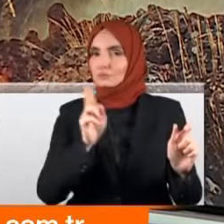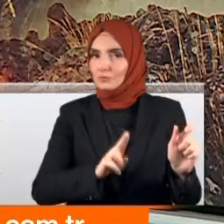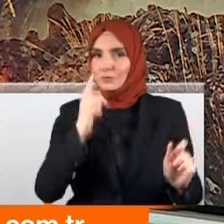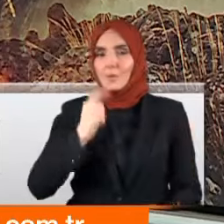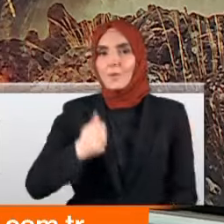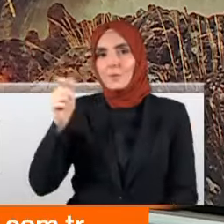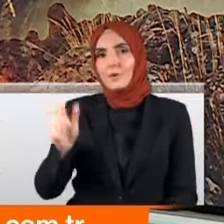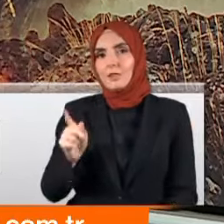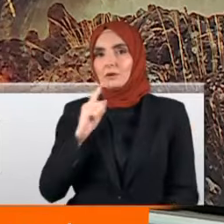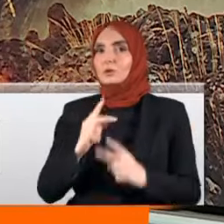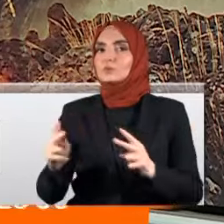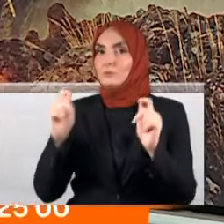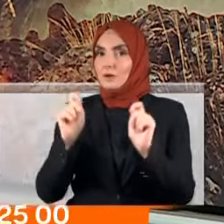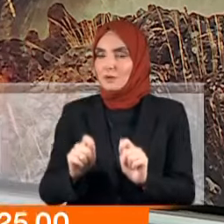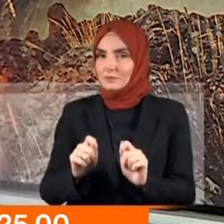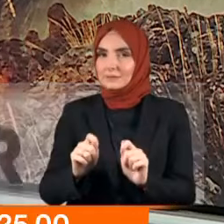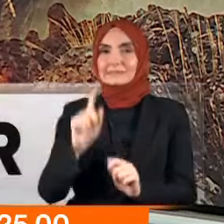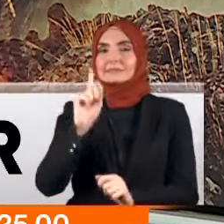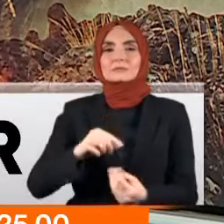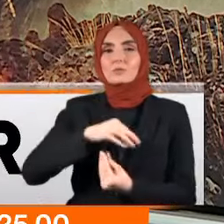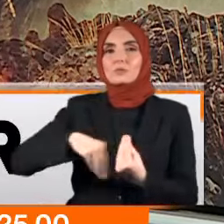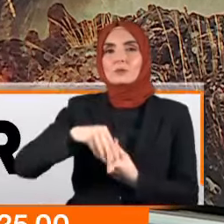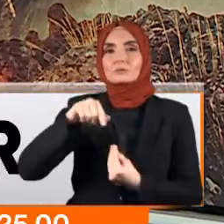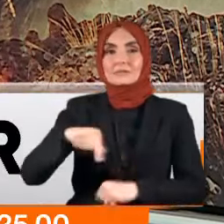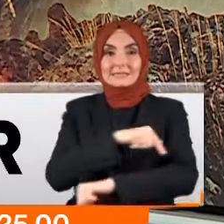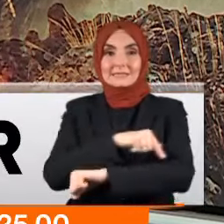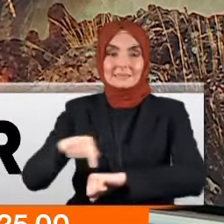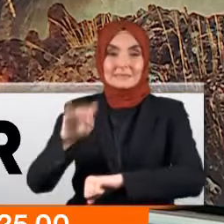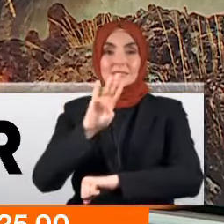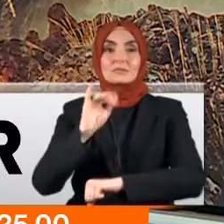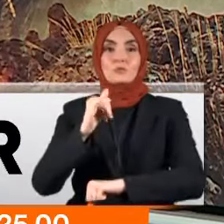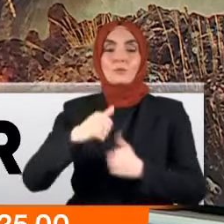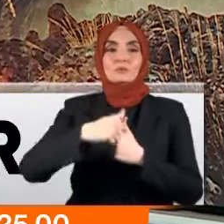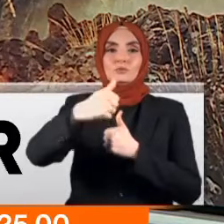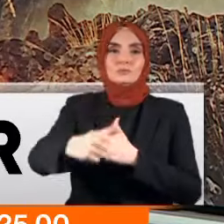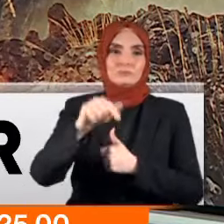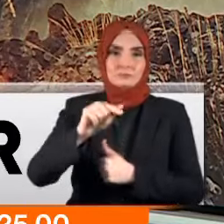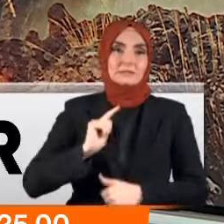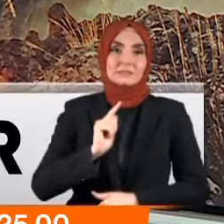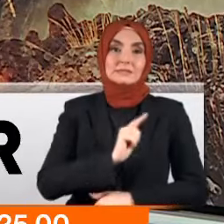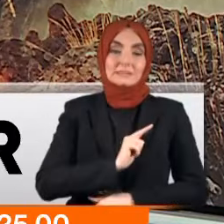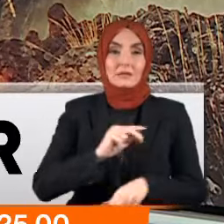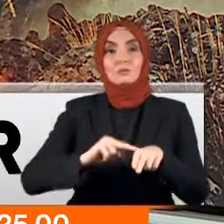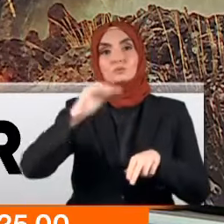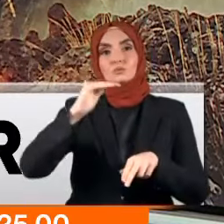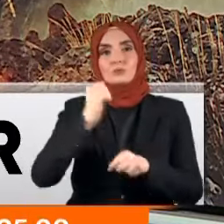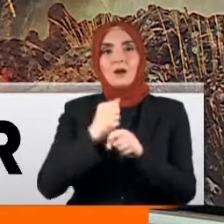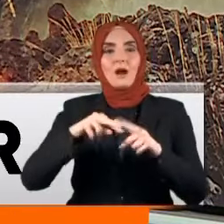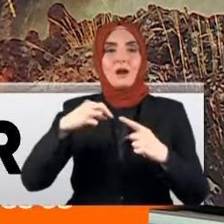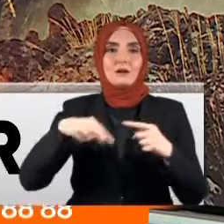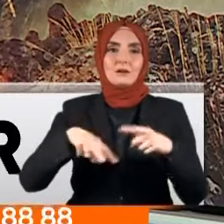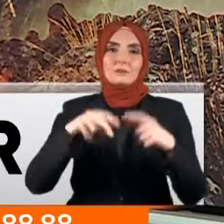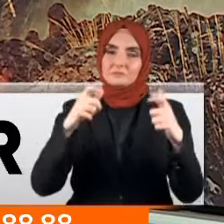yapılan açıklamaya göre ilk operasyon sınıra 40 kilometre mesafede yer alan Irak'ın kuzeyindeki Gara bölgesinde düzenlendi.